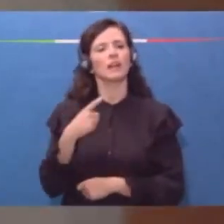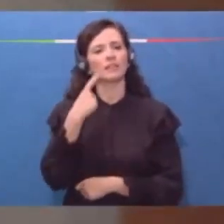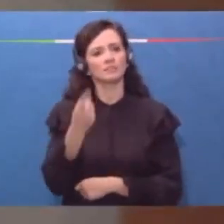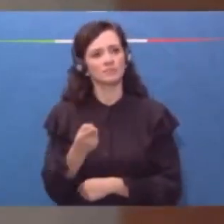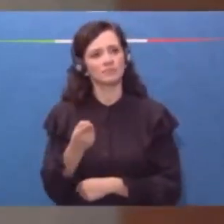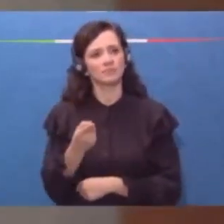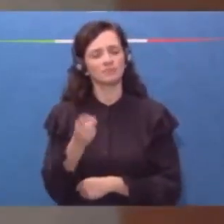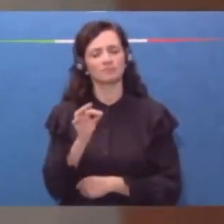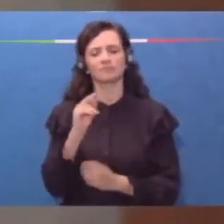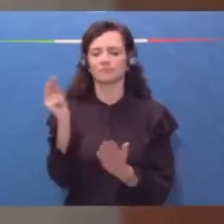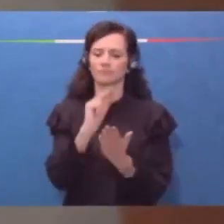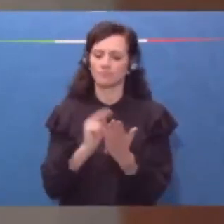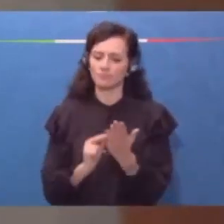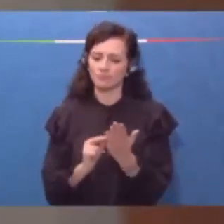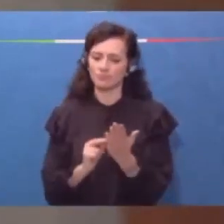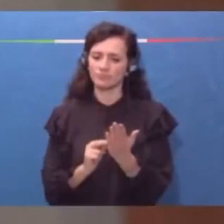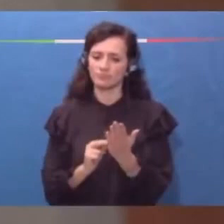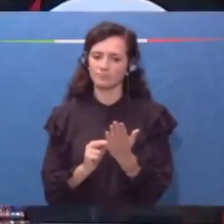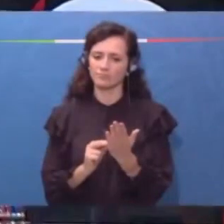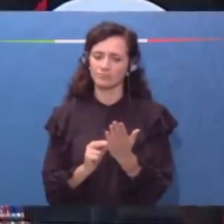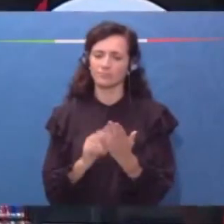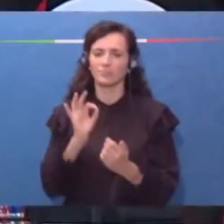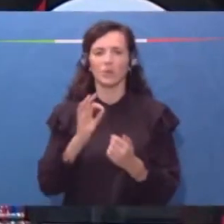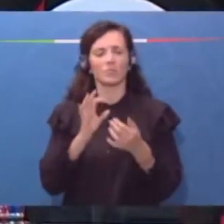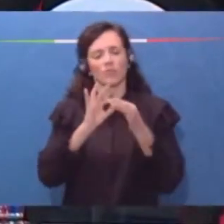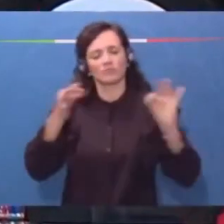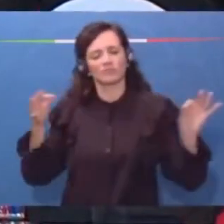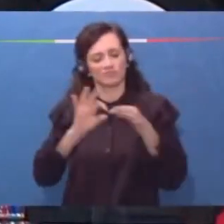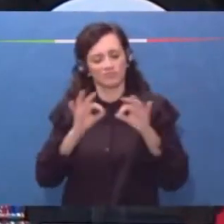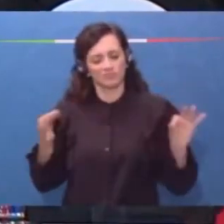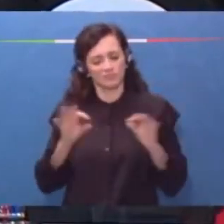applicando questa bella formula,